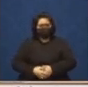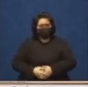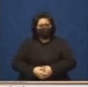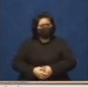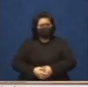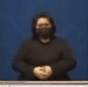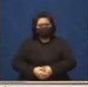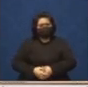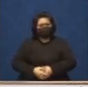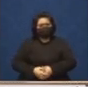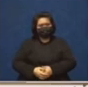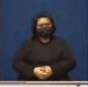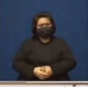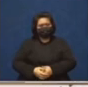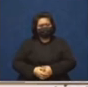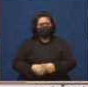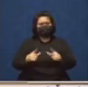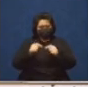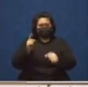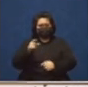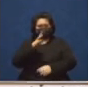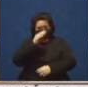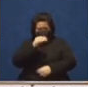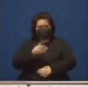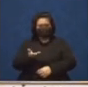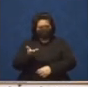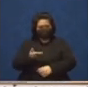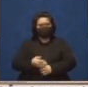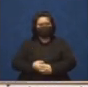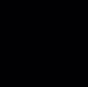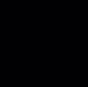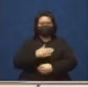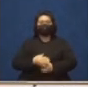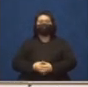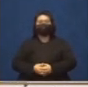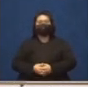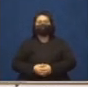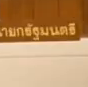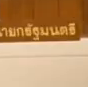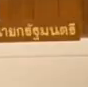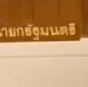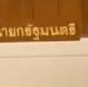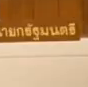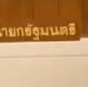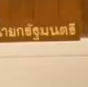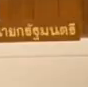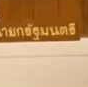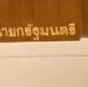นะเอาเรื่องจริงเขาว่าดีกว่าครับนะครับแล้วเรื่อง